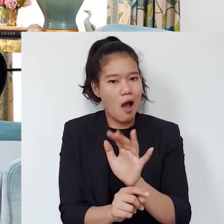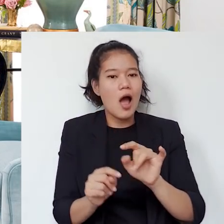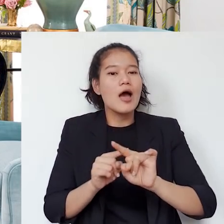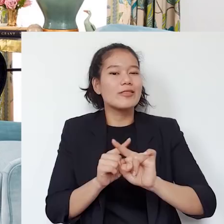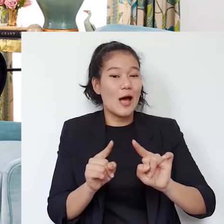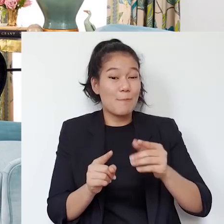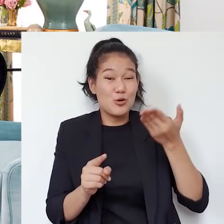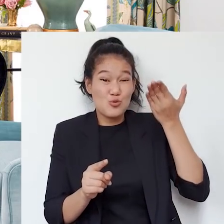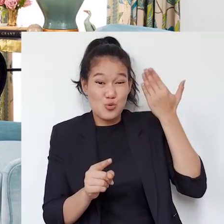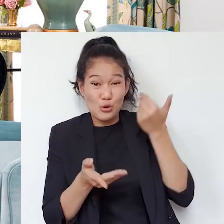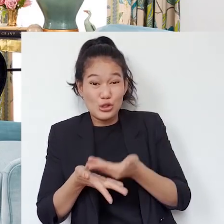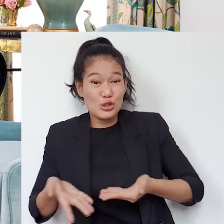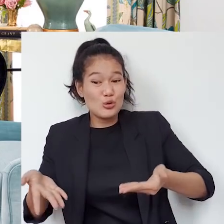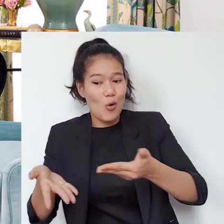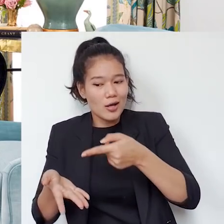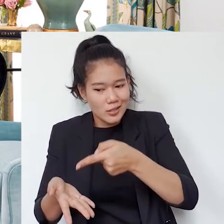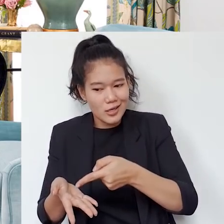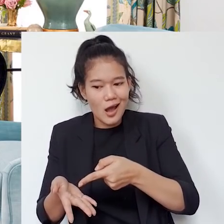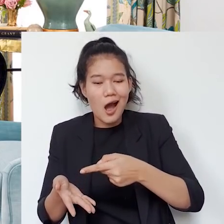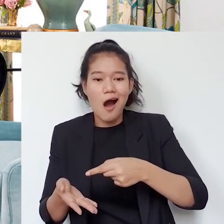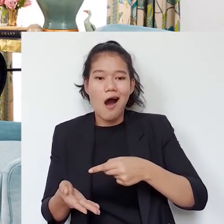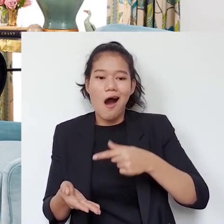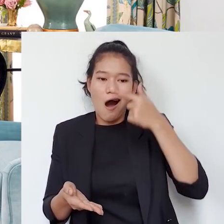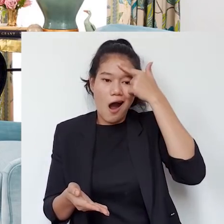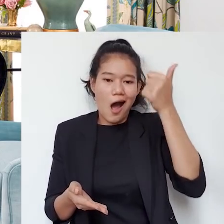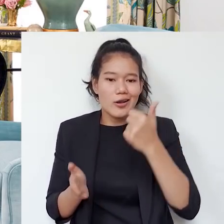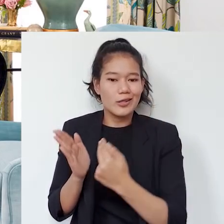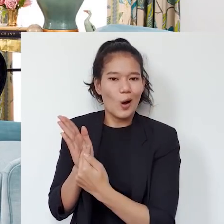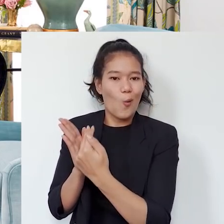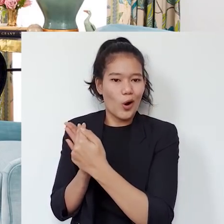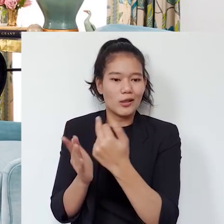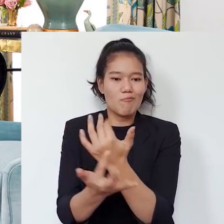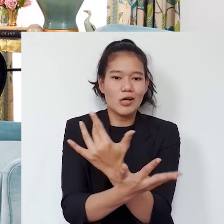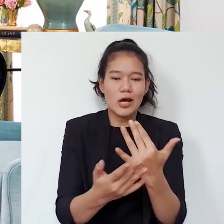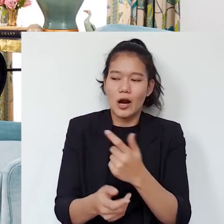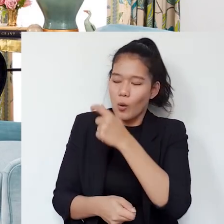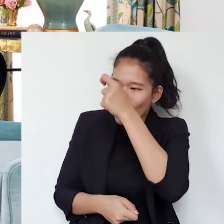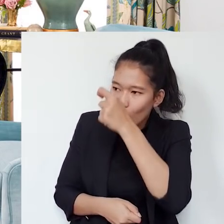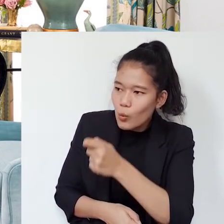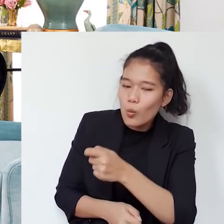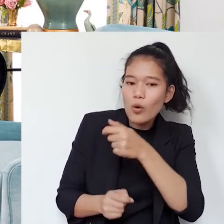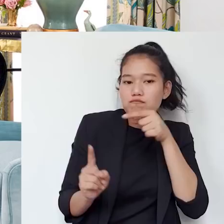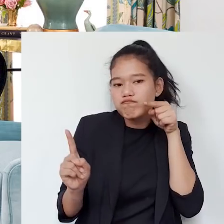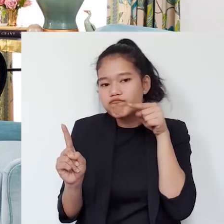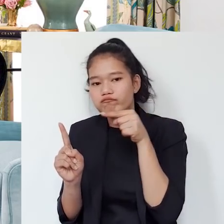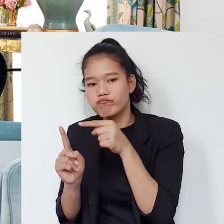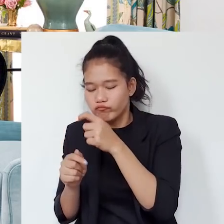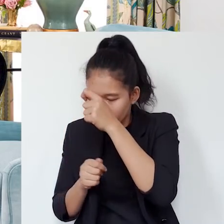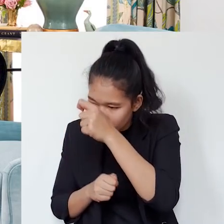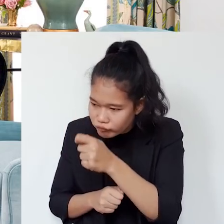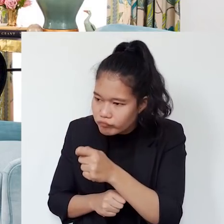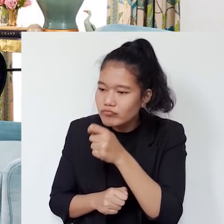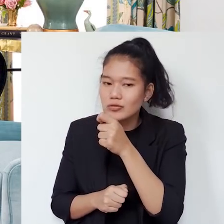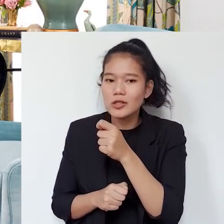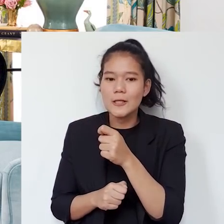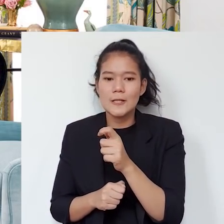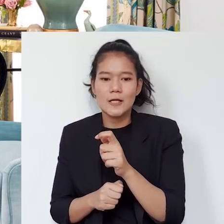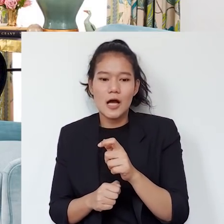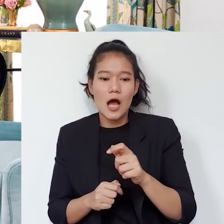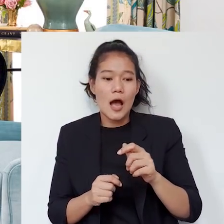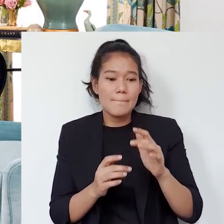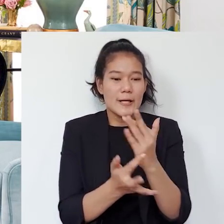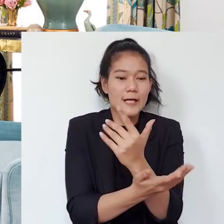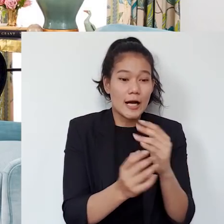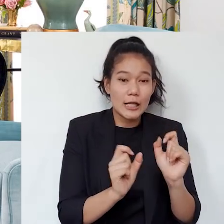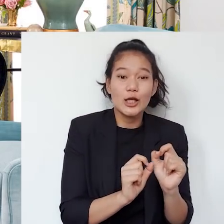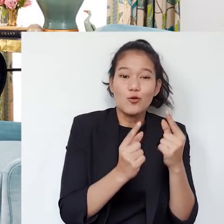itu, ahli Taurat adalah juga rujukan sosial. Ketika orang bertanya bagaimana hidup, mereka akan mencari para pemimpin